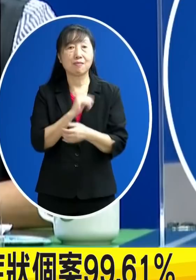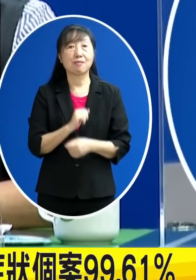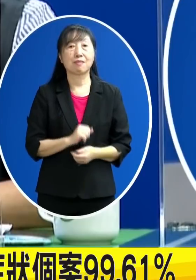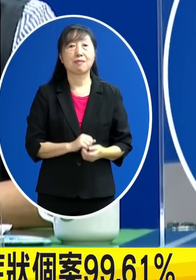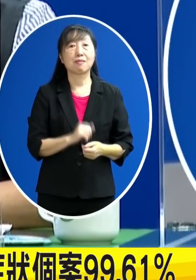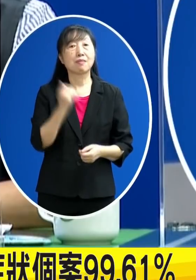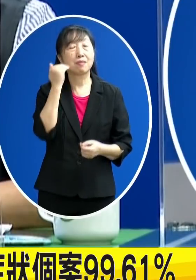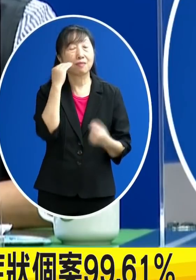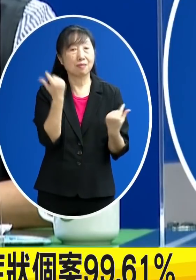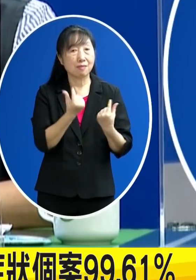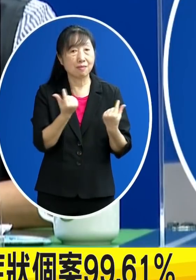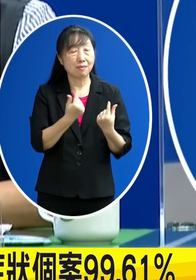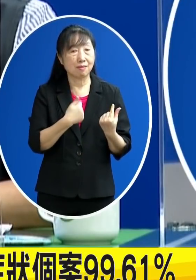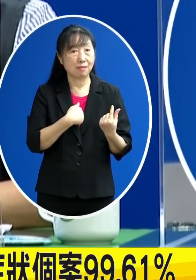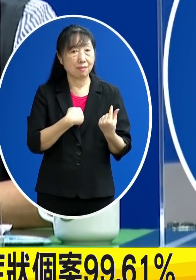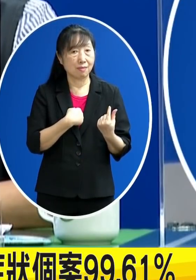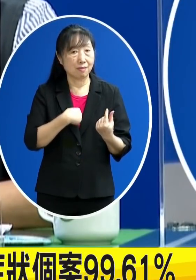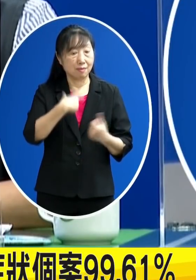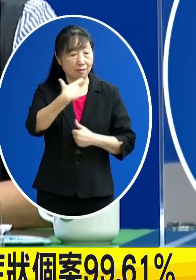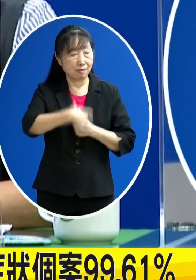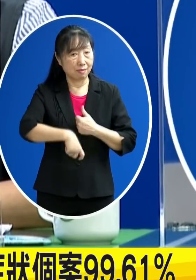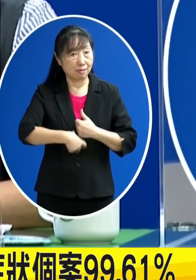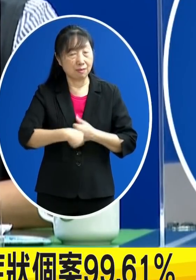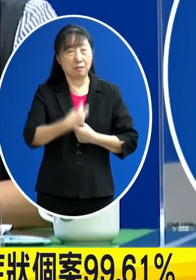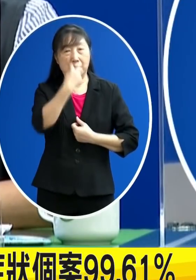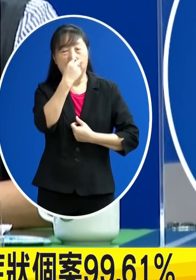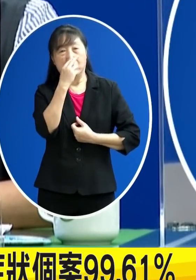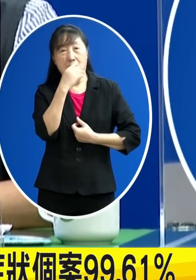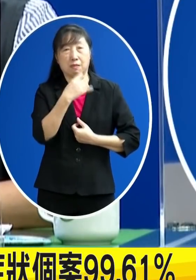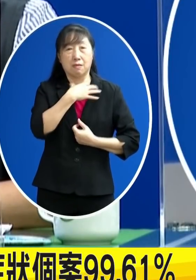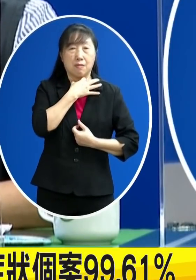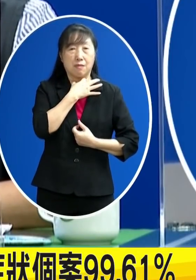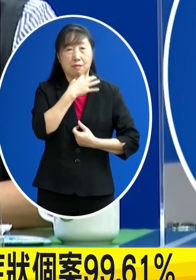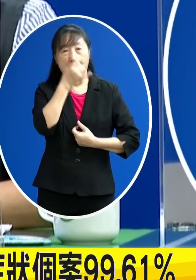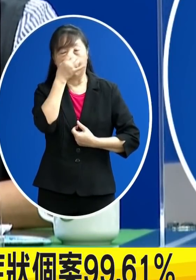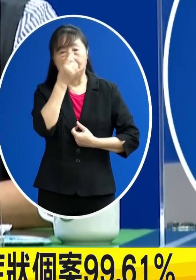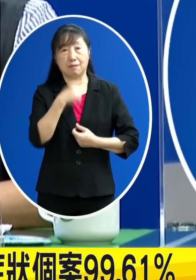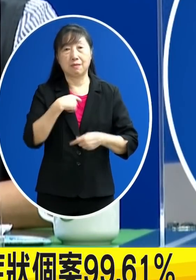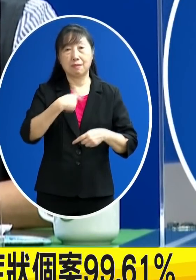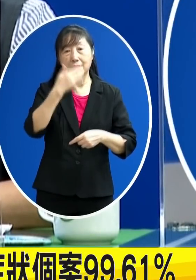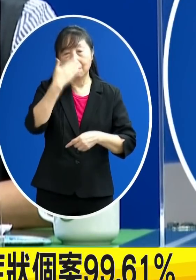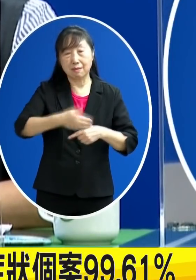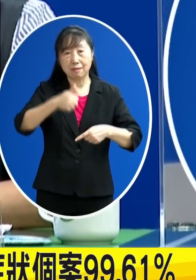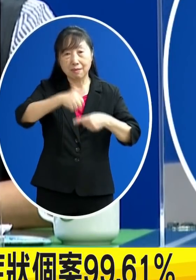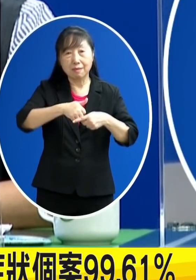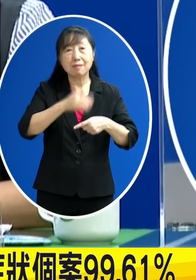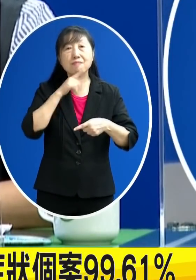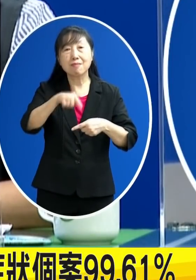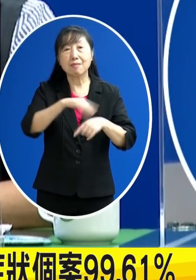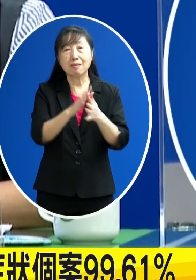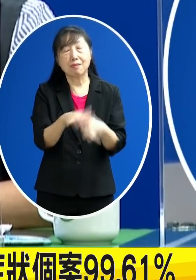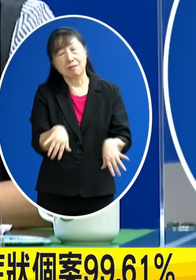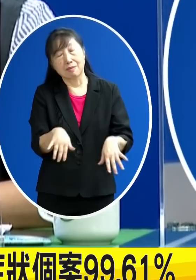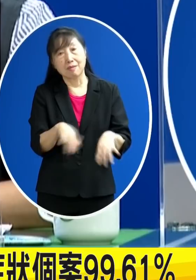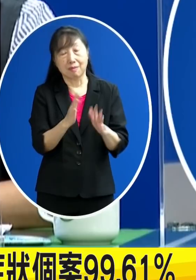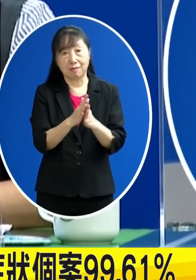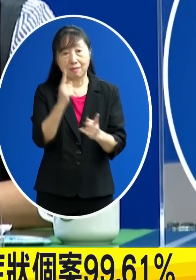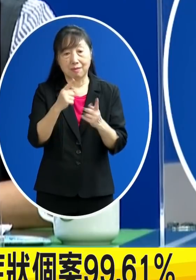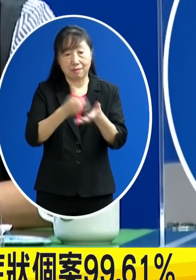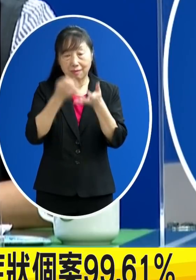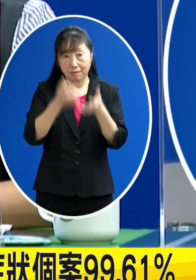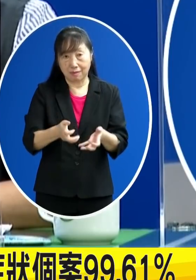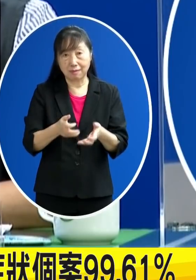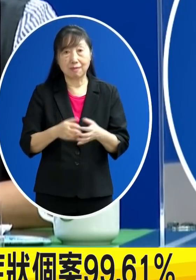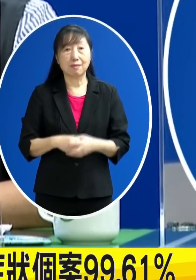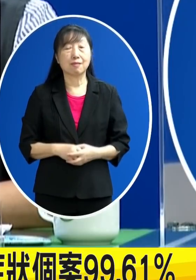个，比如说已经有出现这个急性呼吸窘迫症候群、败血性休克等等这些比较严重的这个征兆，那即